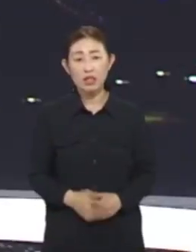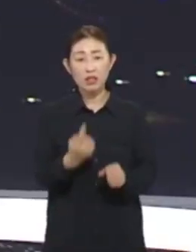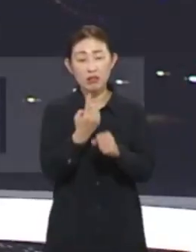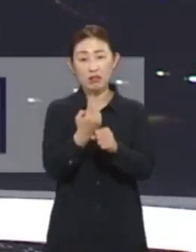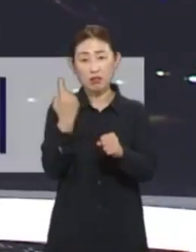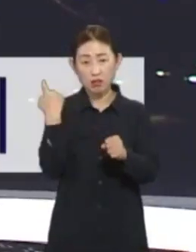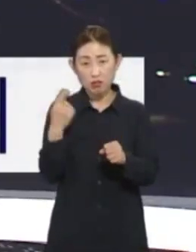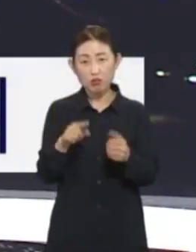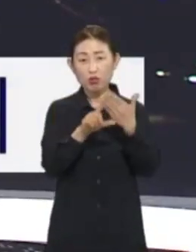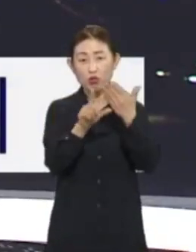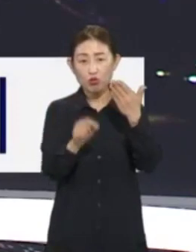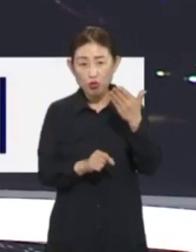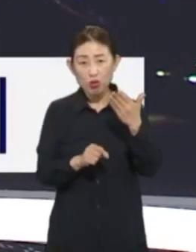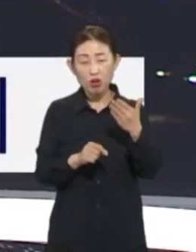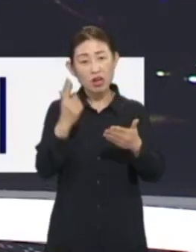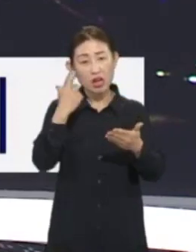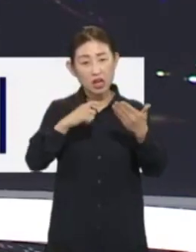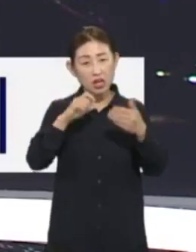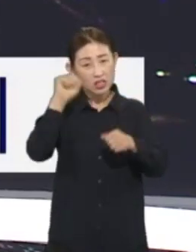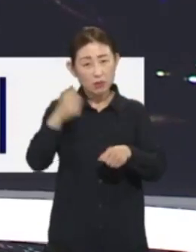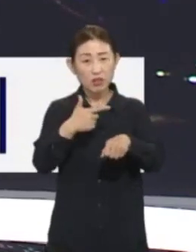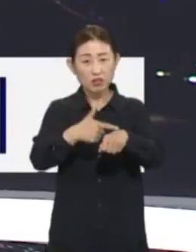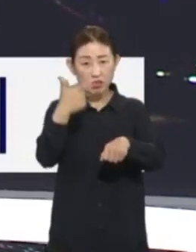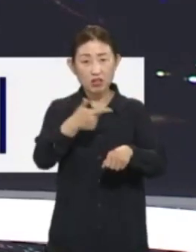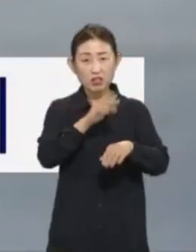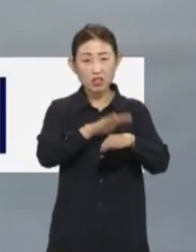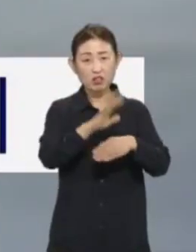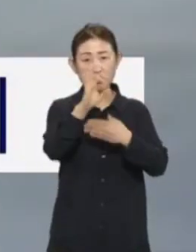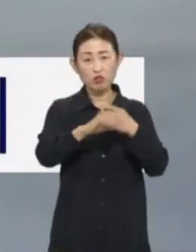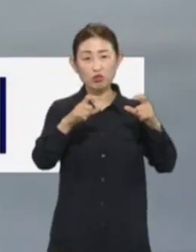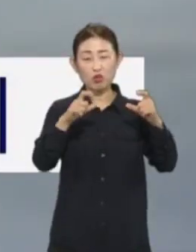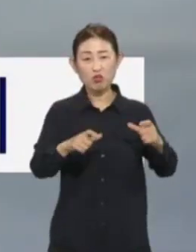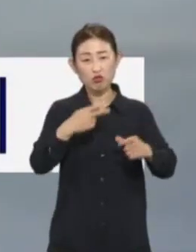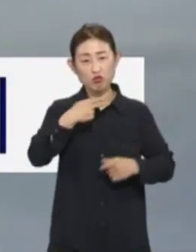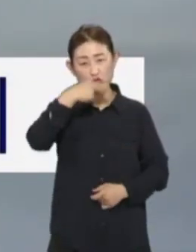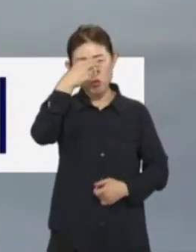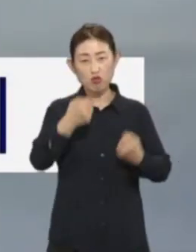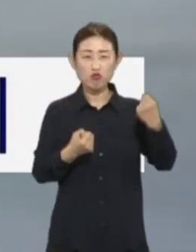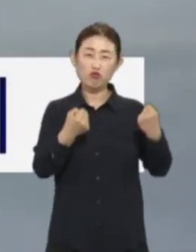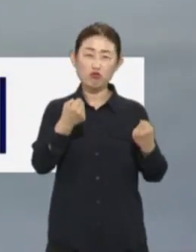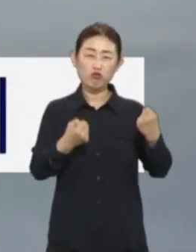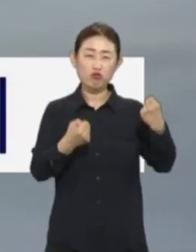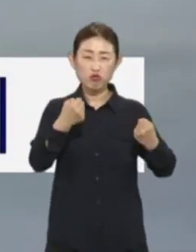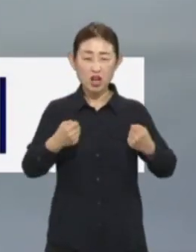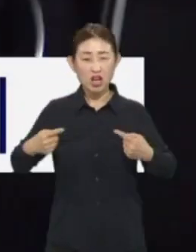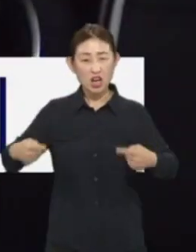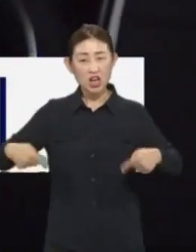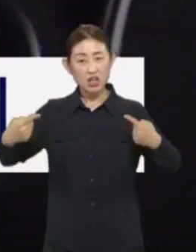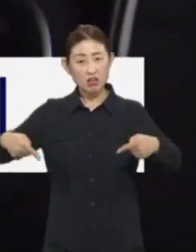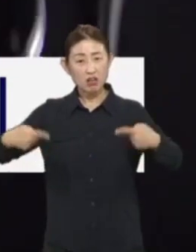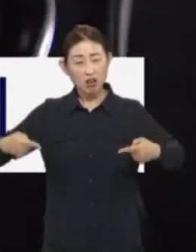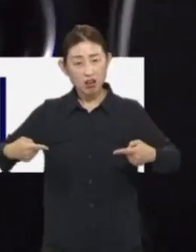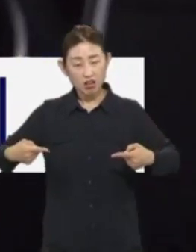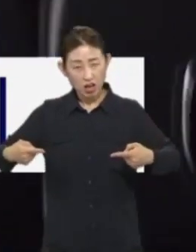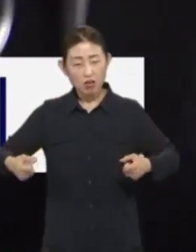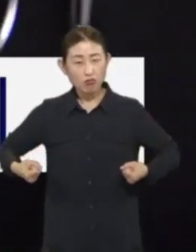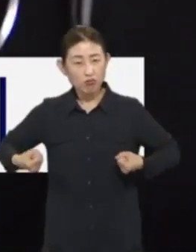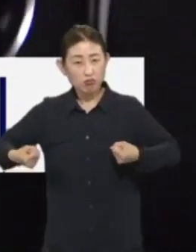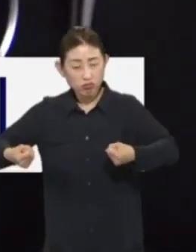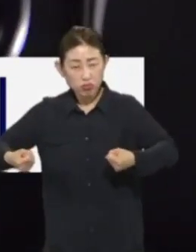대전지법 최리지 판사는 지난해 9월 오전 6시쯤 대전 서구에서 만취 상태로 운전을 하다 리어카를